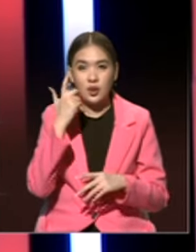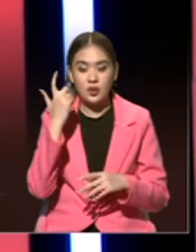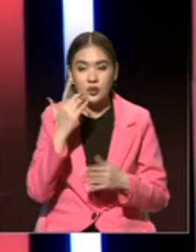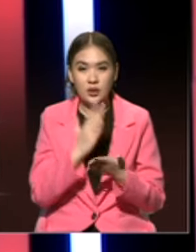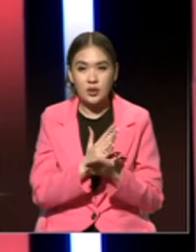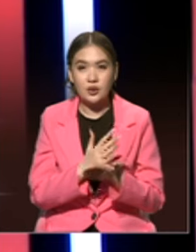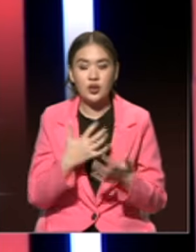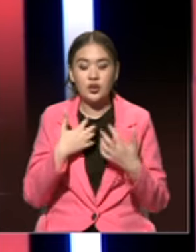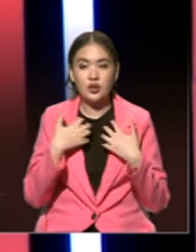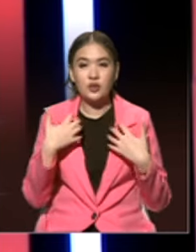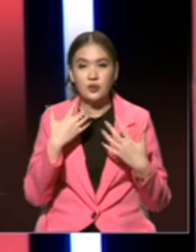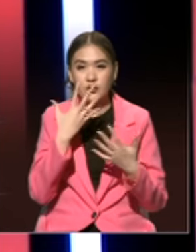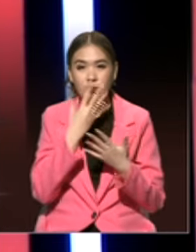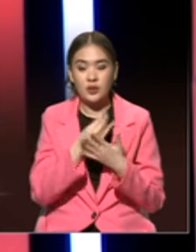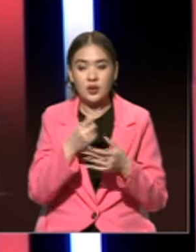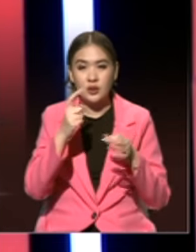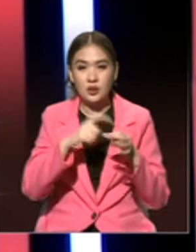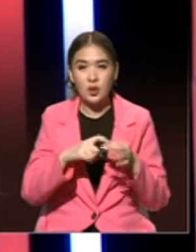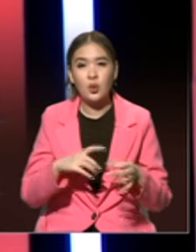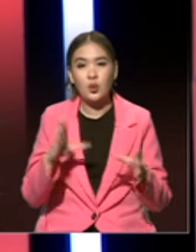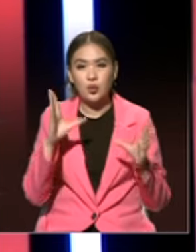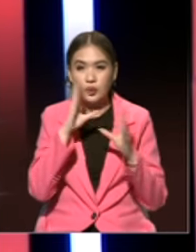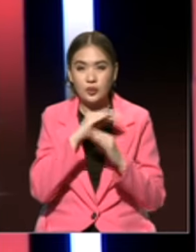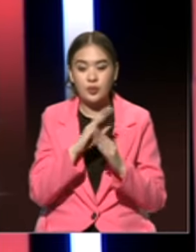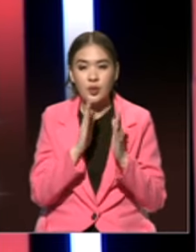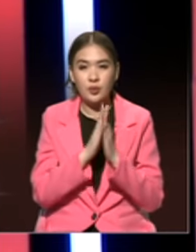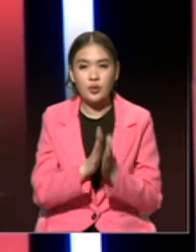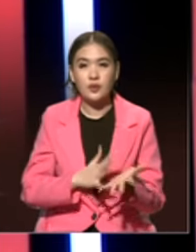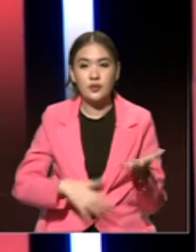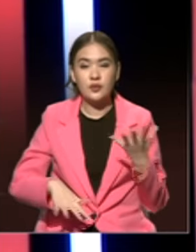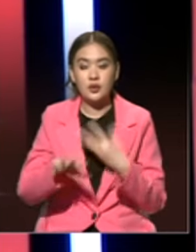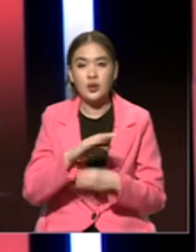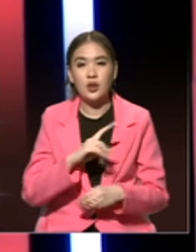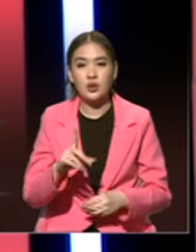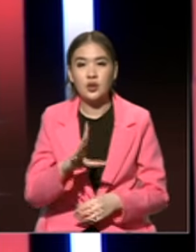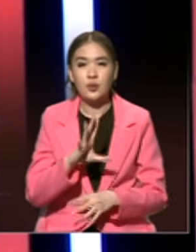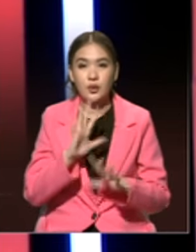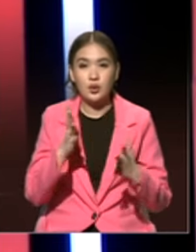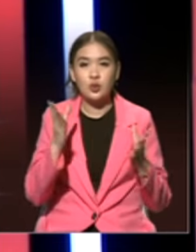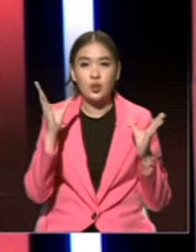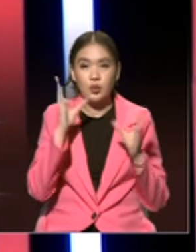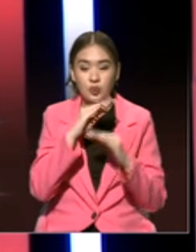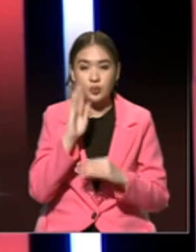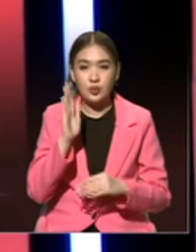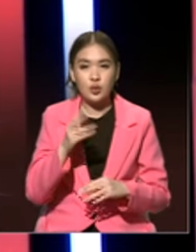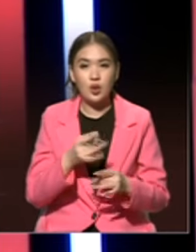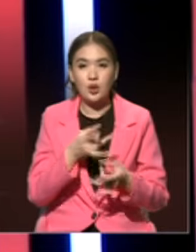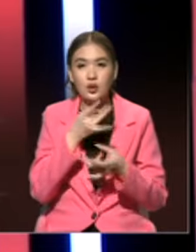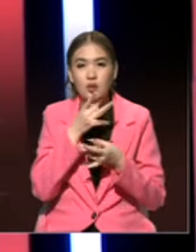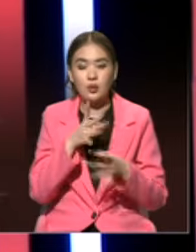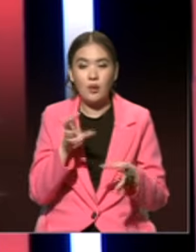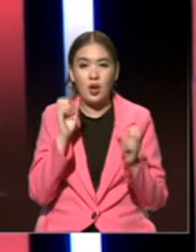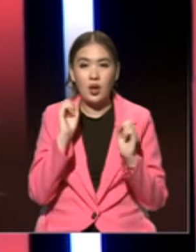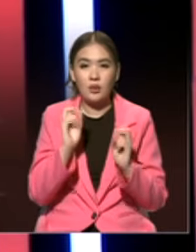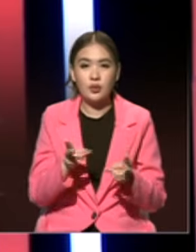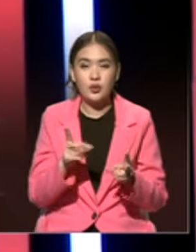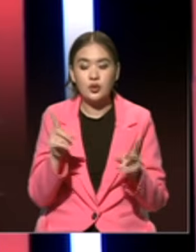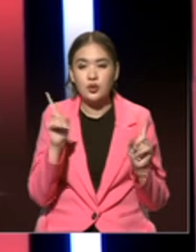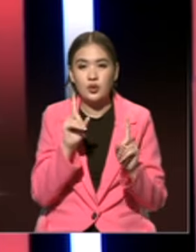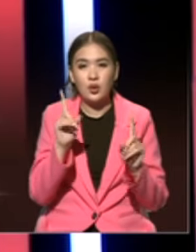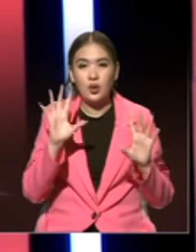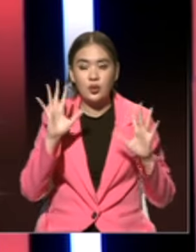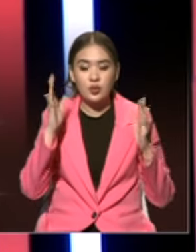Өздеріңіздің малдарыңызды тіркеп үлгеріңіздерші. Мұндай жағдайда, егер тіркеп үлгерсеңіздер, қандай да бір қауіпті туған